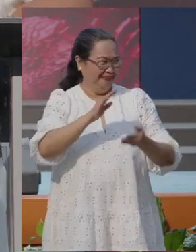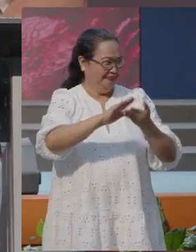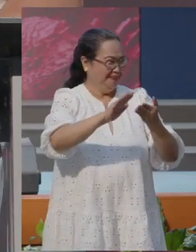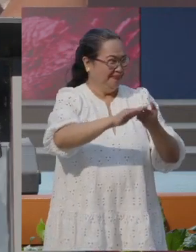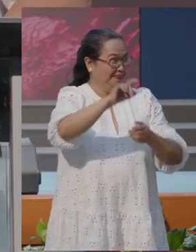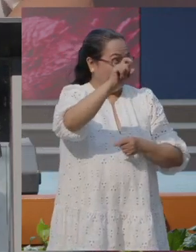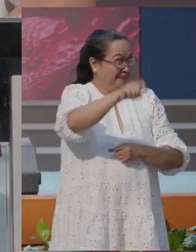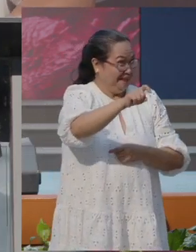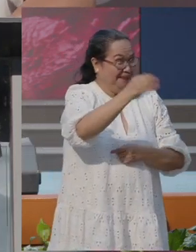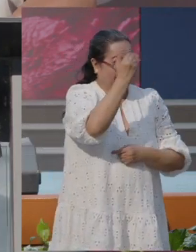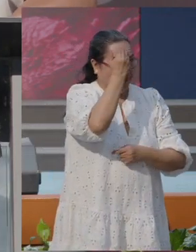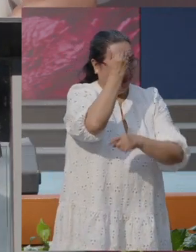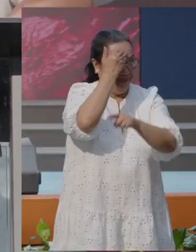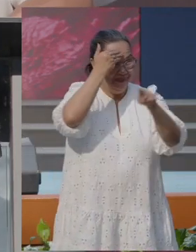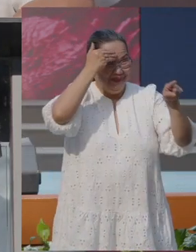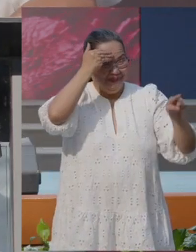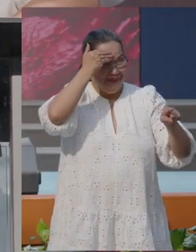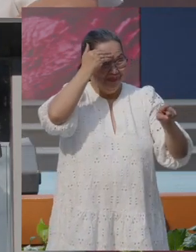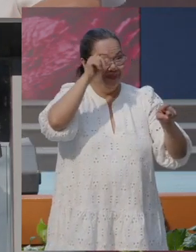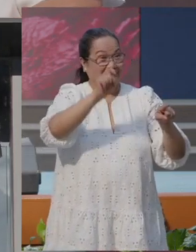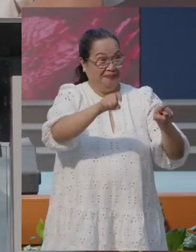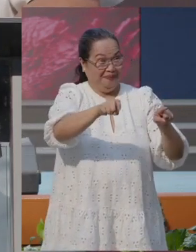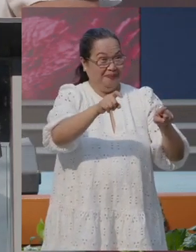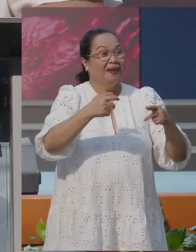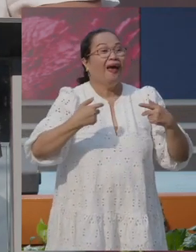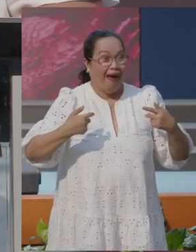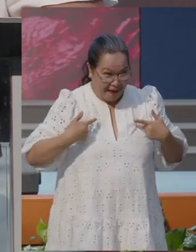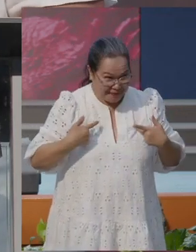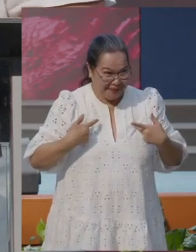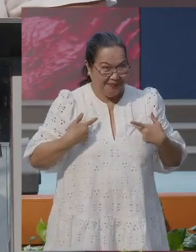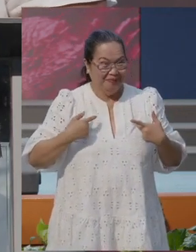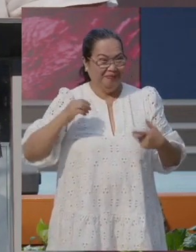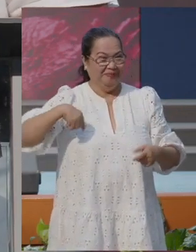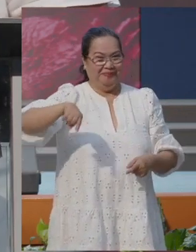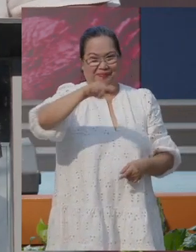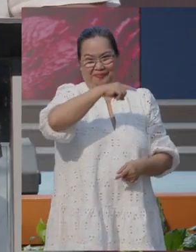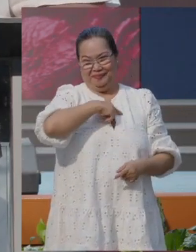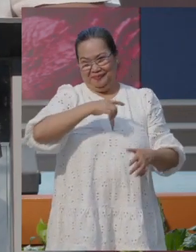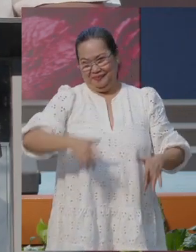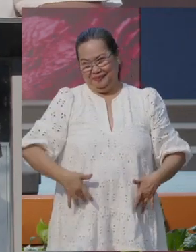Tiyak ko, meron yan sa buhay nating lahat.